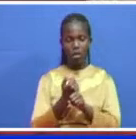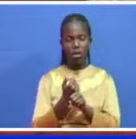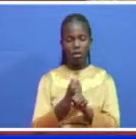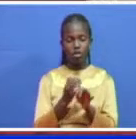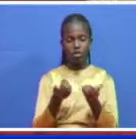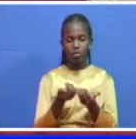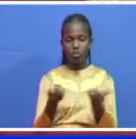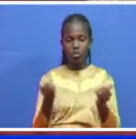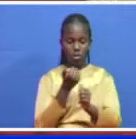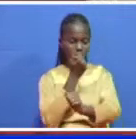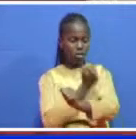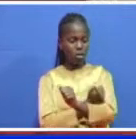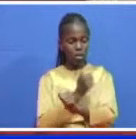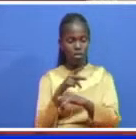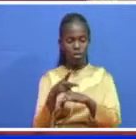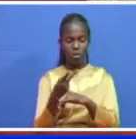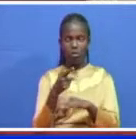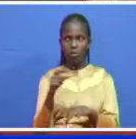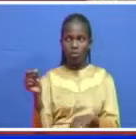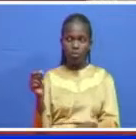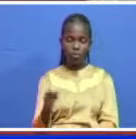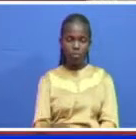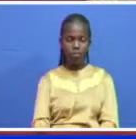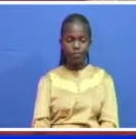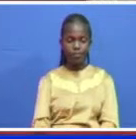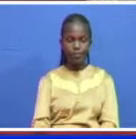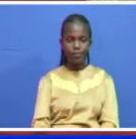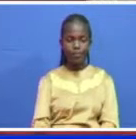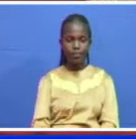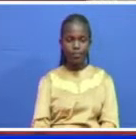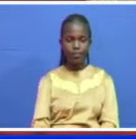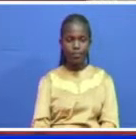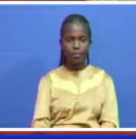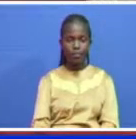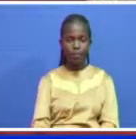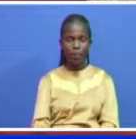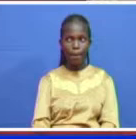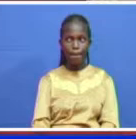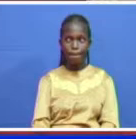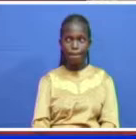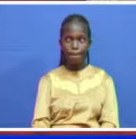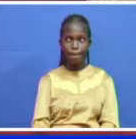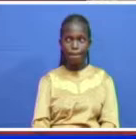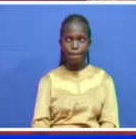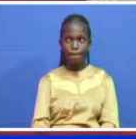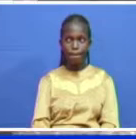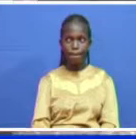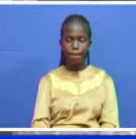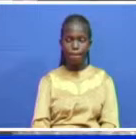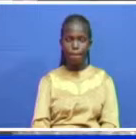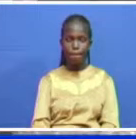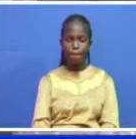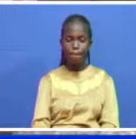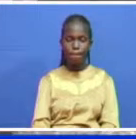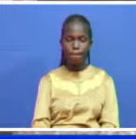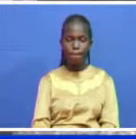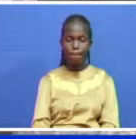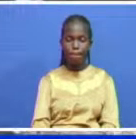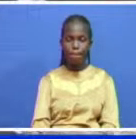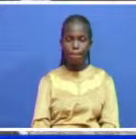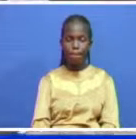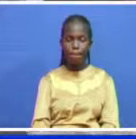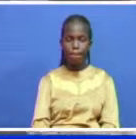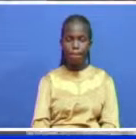kutoa amanyiwa suskuru skulu ni sia sekondari Kennedy Mulinge na mwande kuitua Mauvoo.